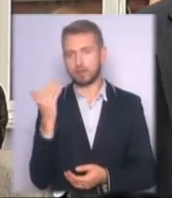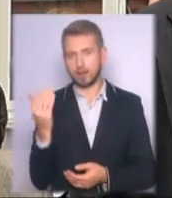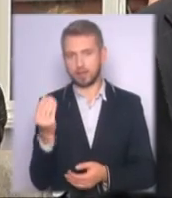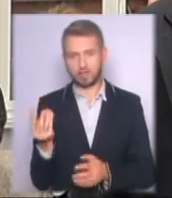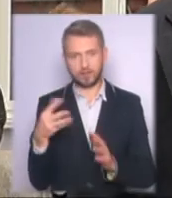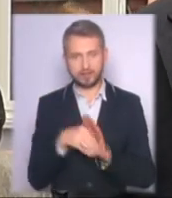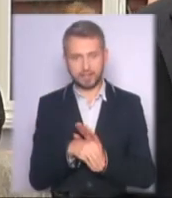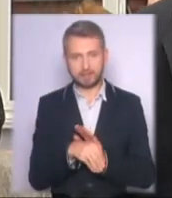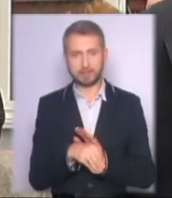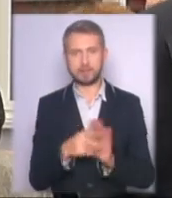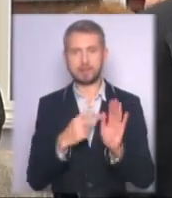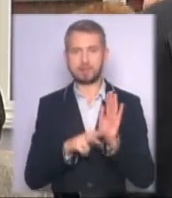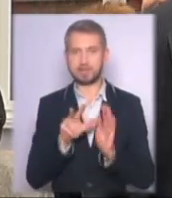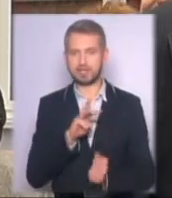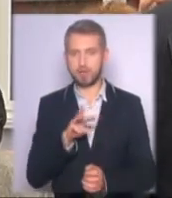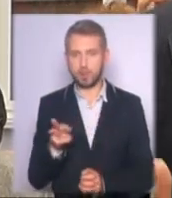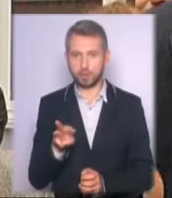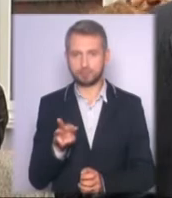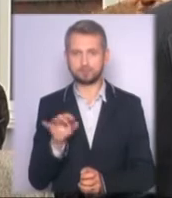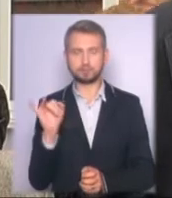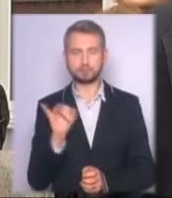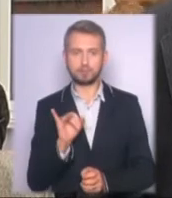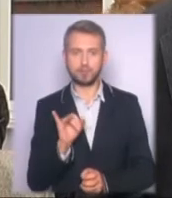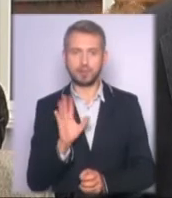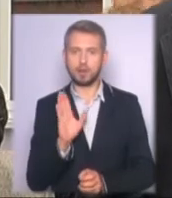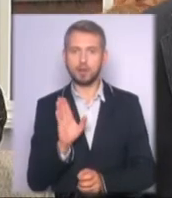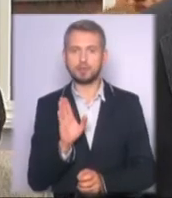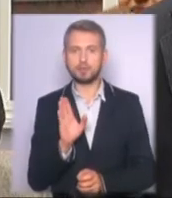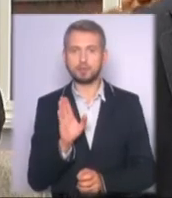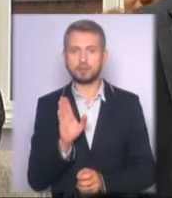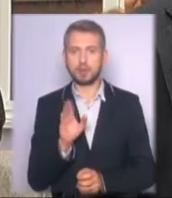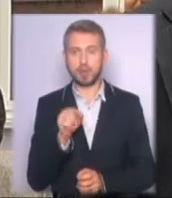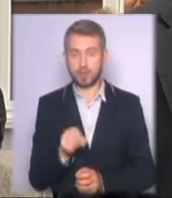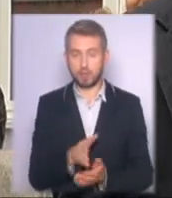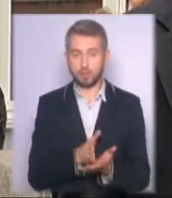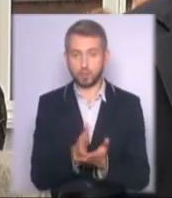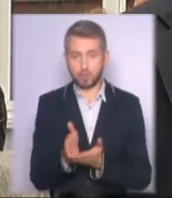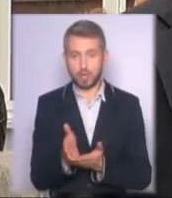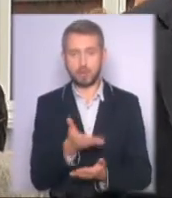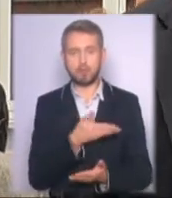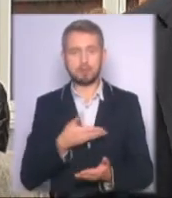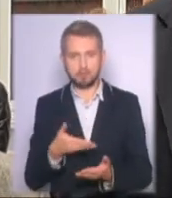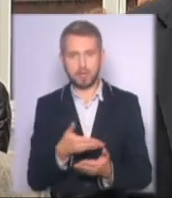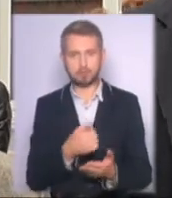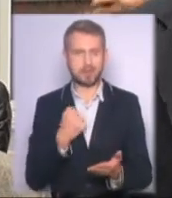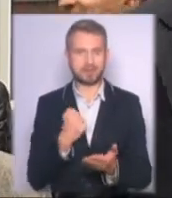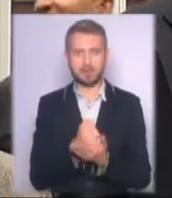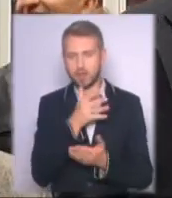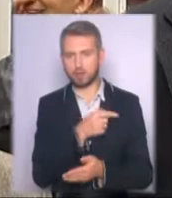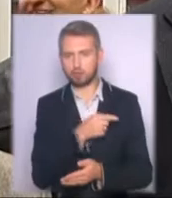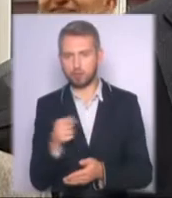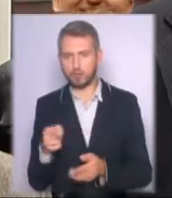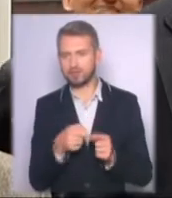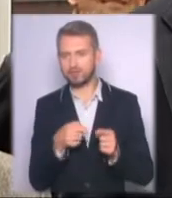инвестиций 73 миллиона. И в данном ключе мы поставили сроки в течение